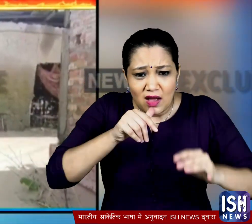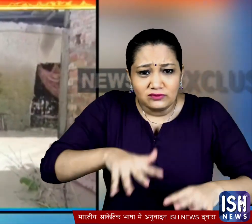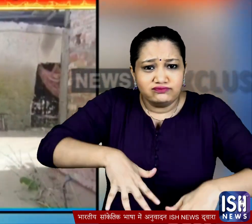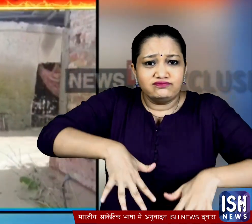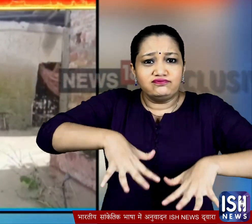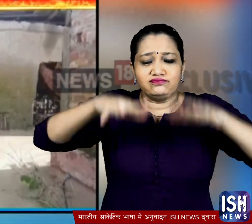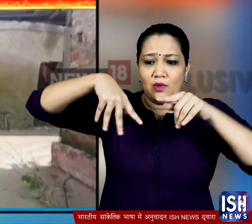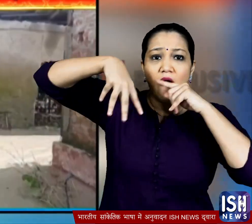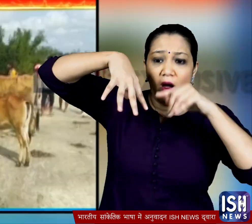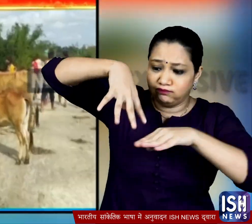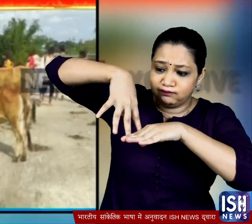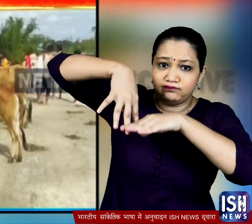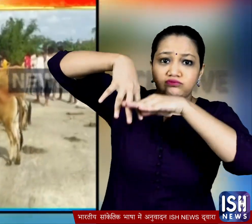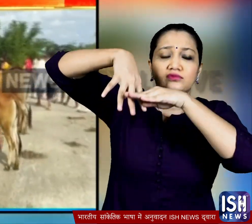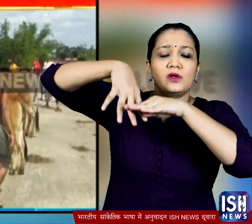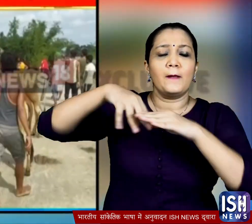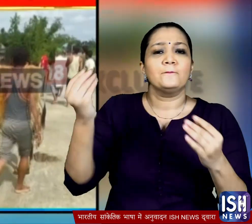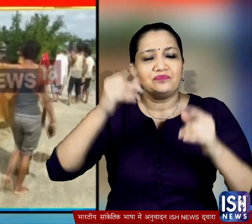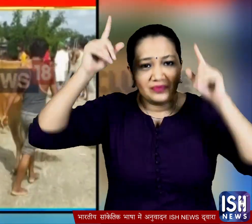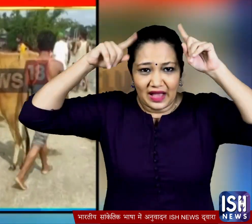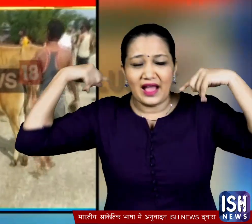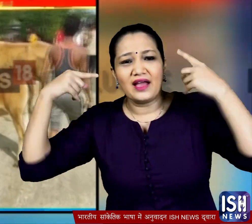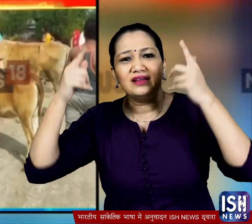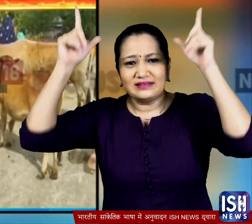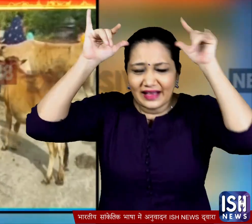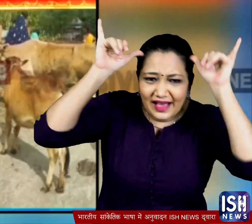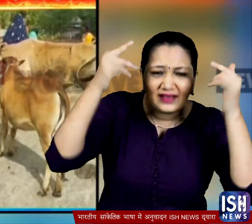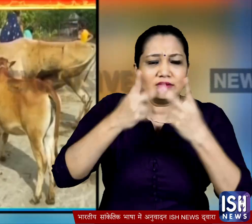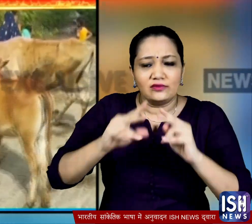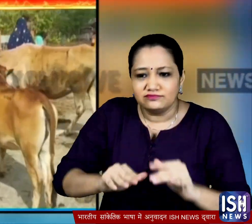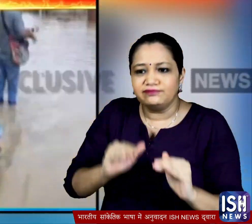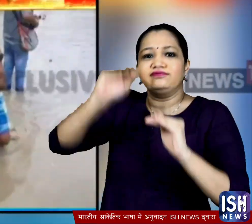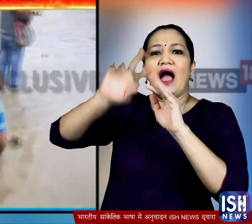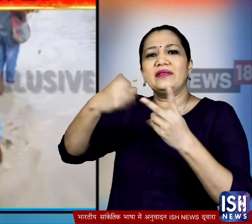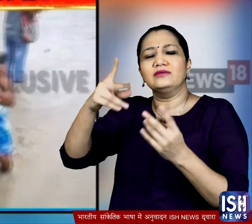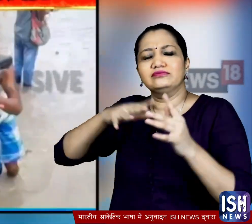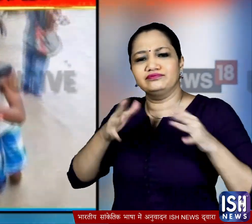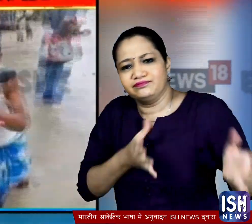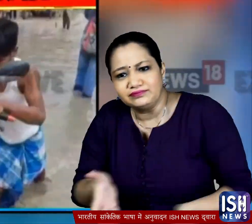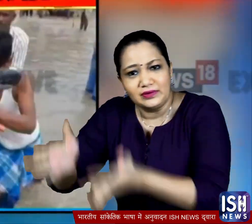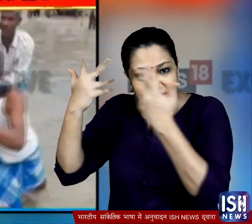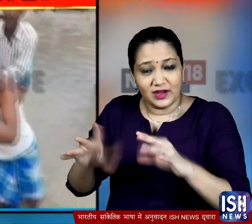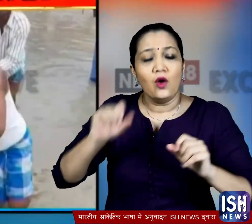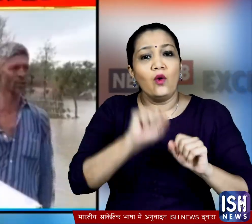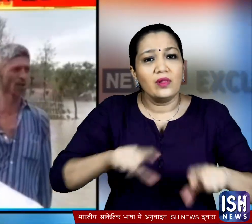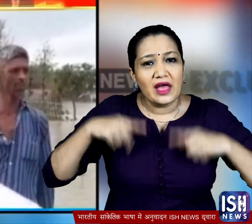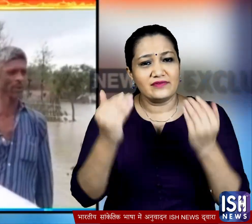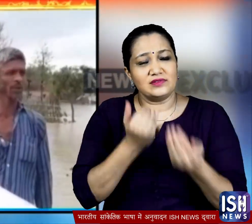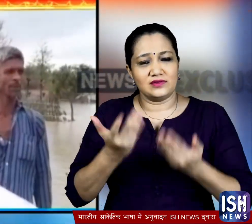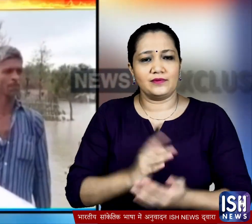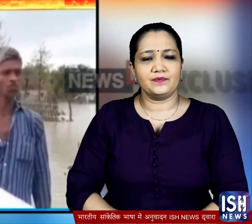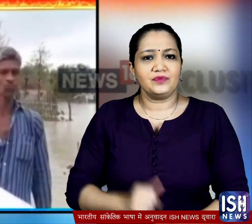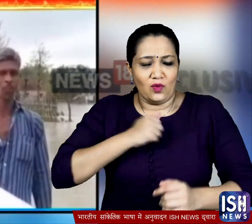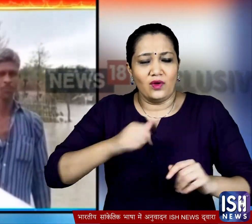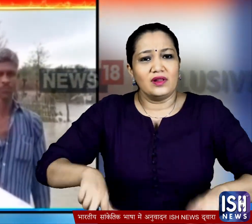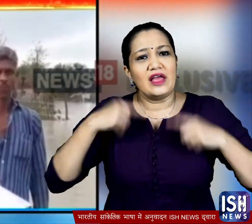पानी से होकर गुजरने की मजबूरी है। कोई गाय भैंसों को बचाने के लिए उन्हें ऊंची जगहों पर ले गया तो कोई अपनी जान बचाने में लगा है। अपने जान